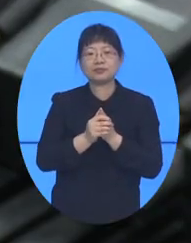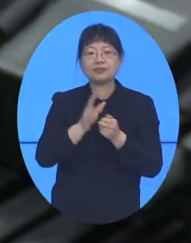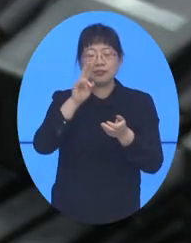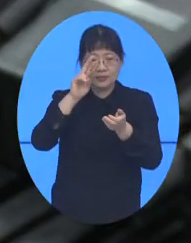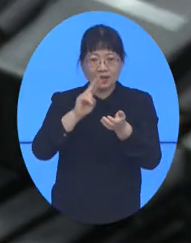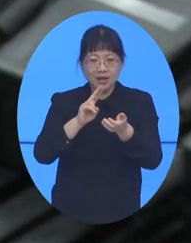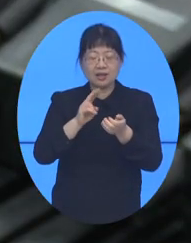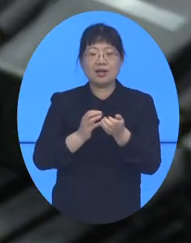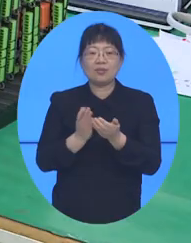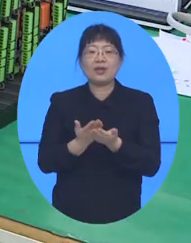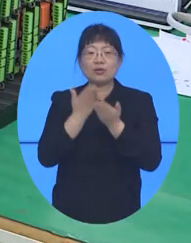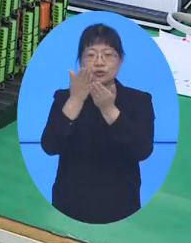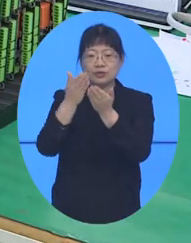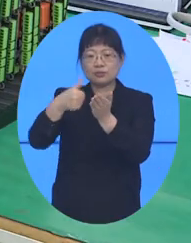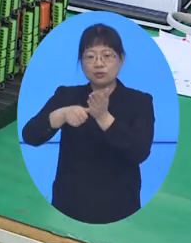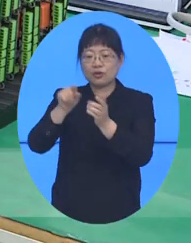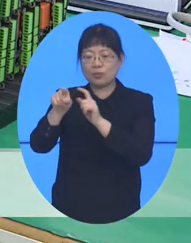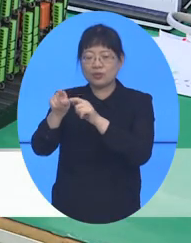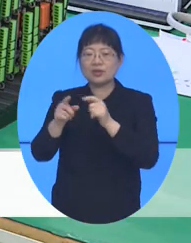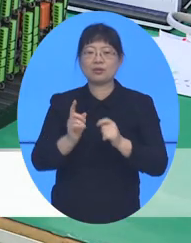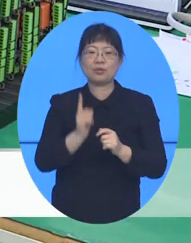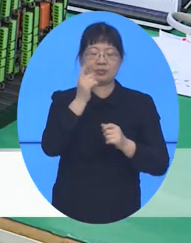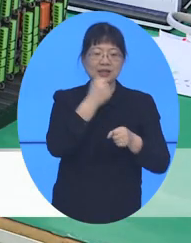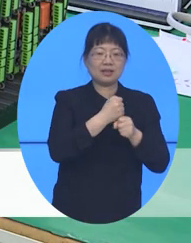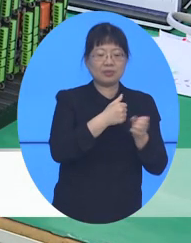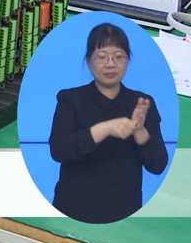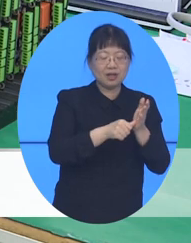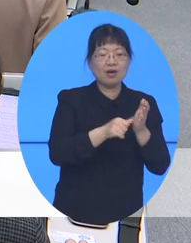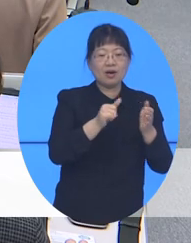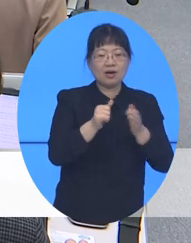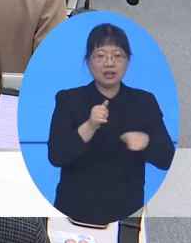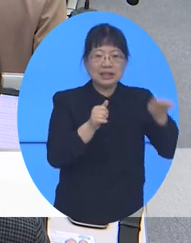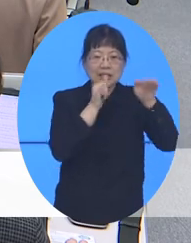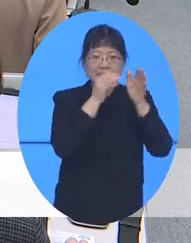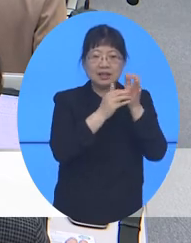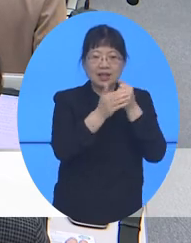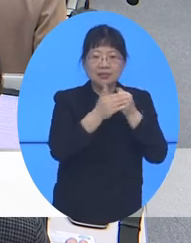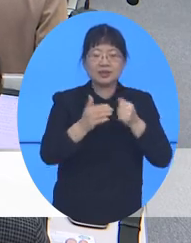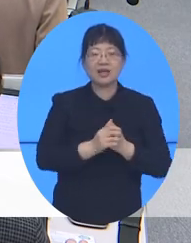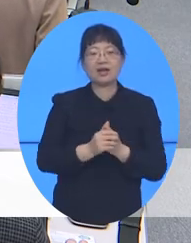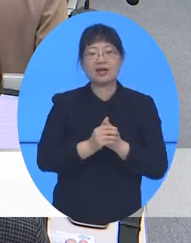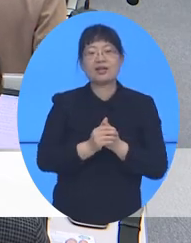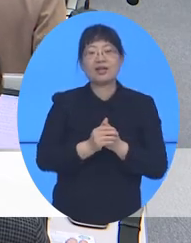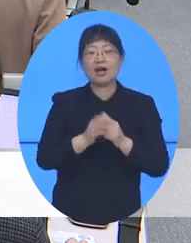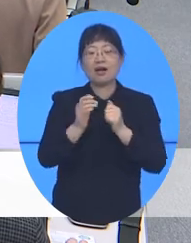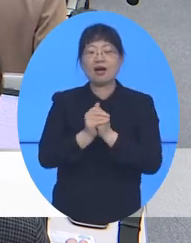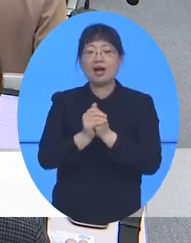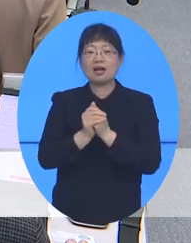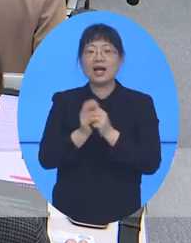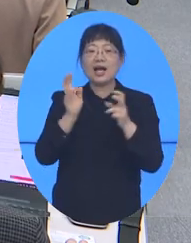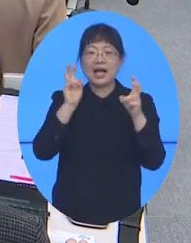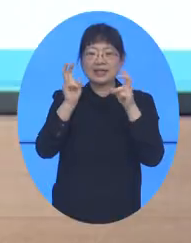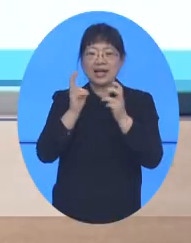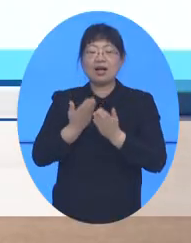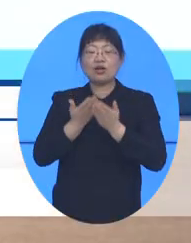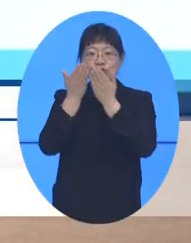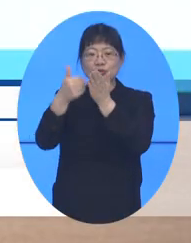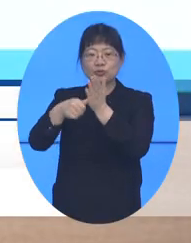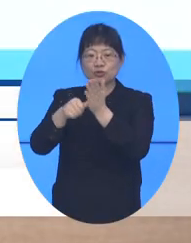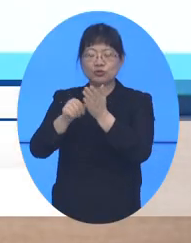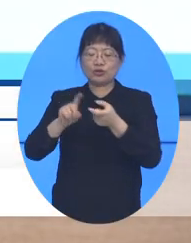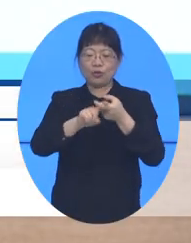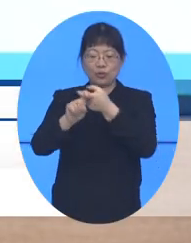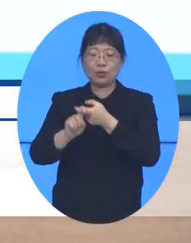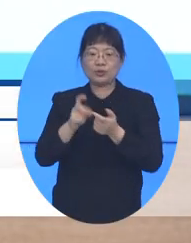비용을 감당하며 어려움을 겪고 있습니다. 이에 경기도가 납품 대금 연동제를 전국 최초로 시행합니다.